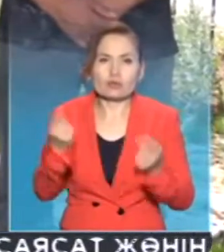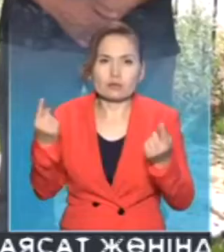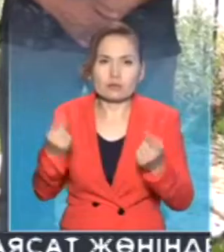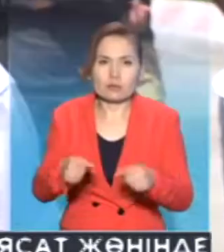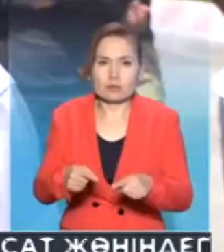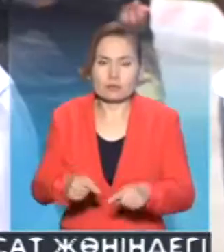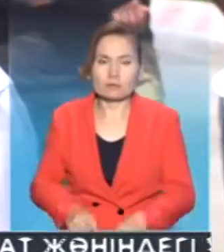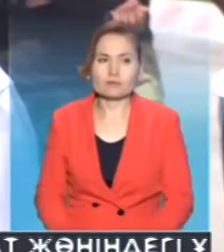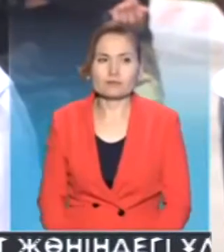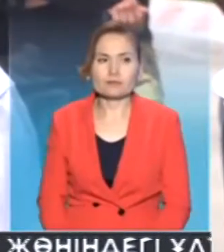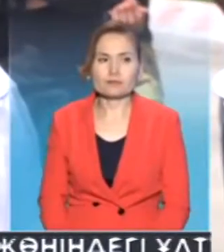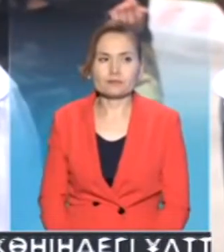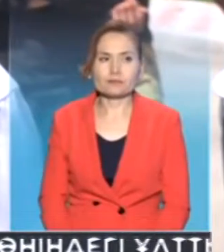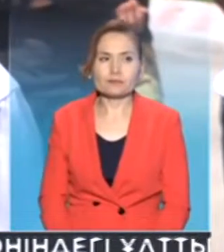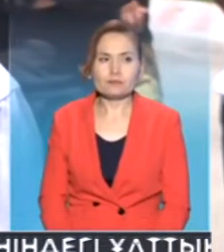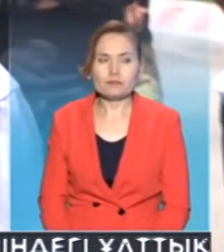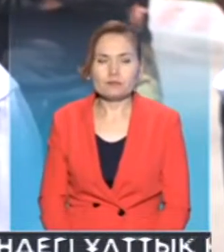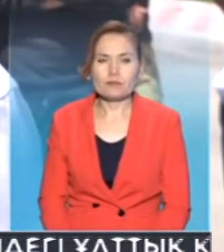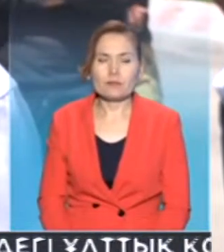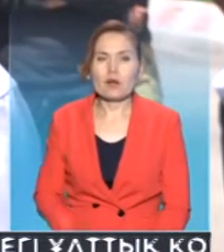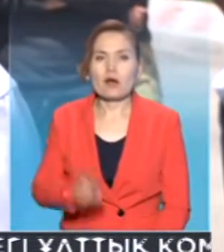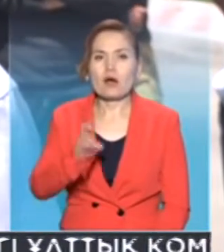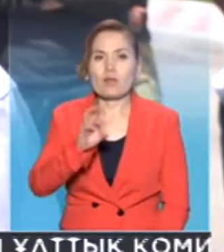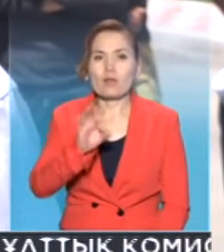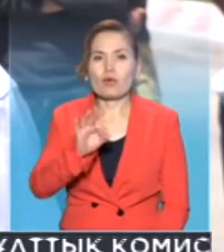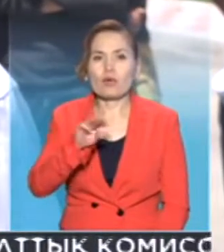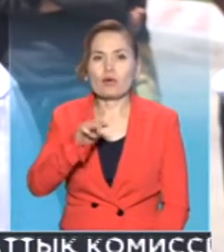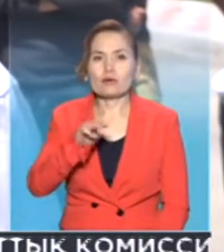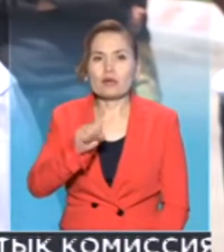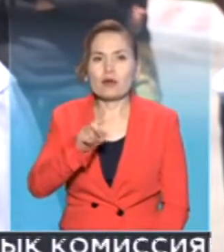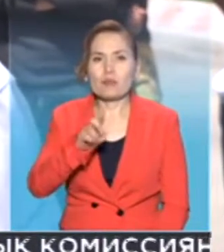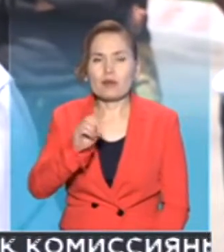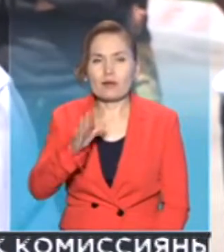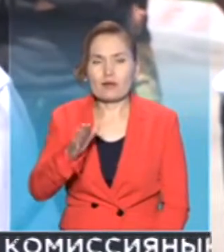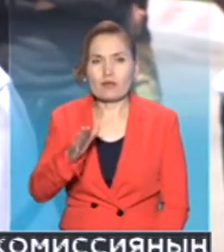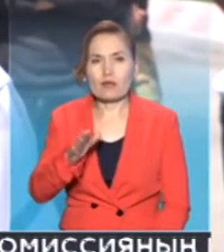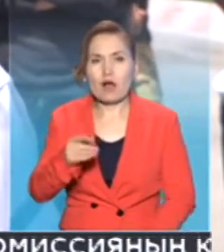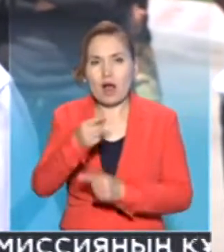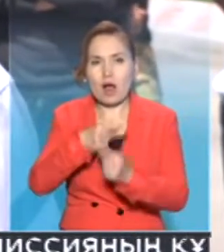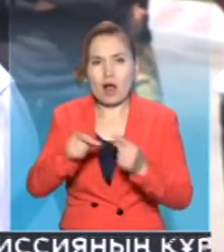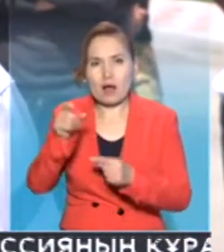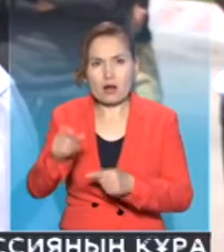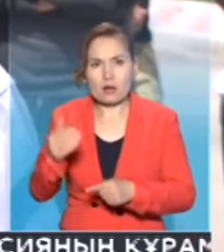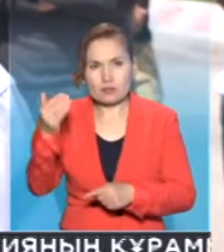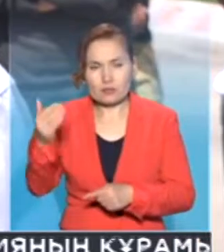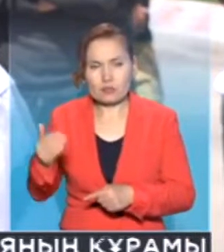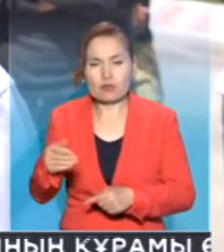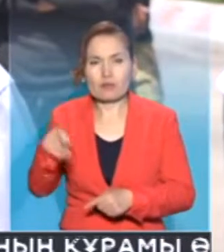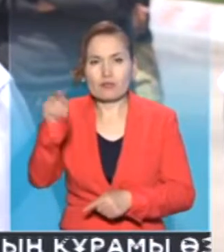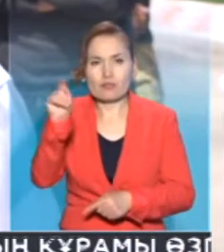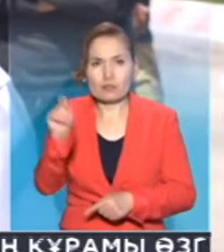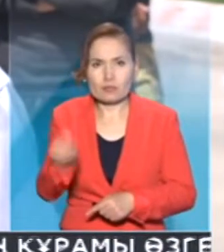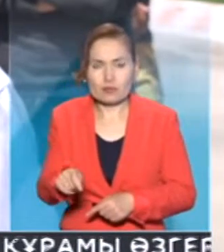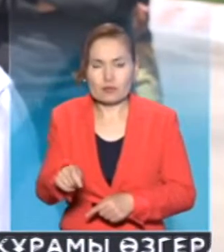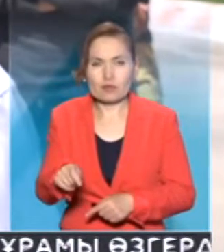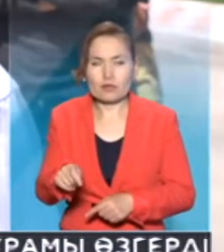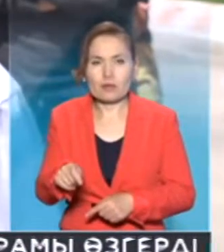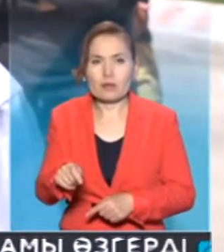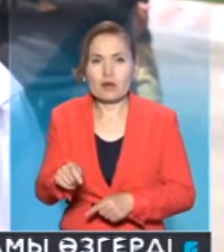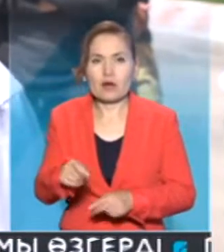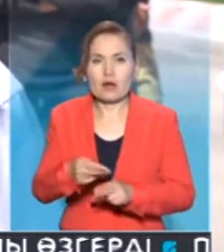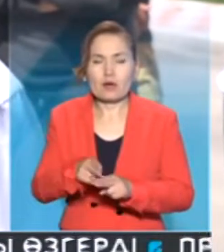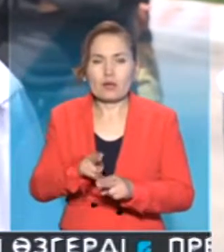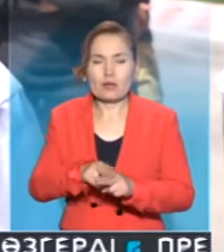ақсақалдары. Ботабеков деген бір жігіт шықты. Сол енді мынау халықтың